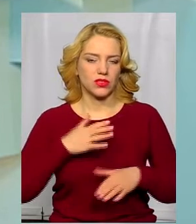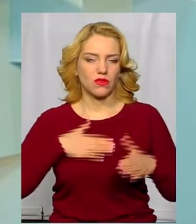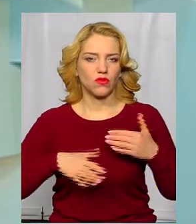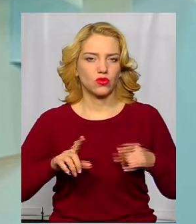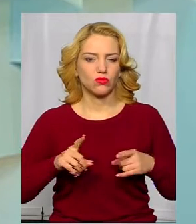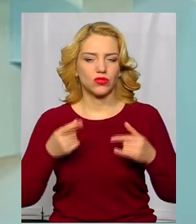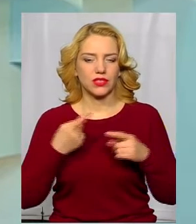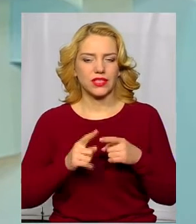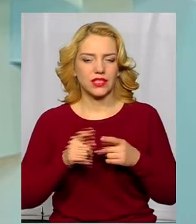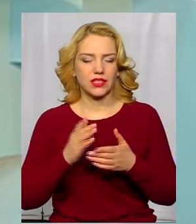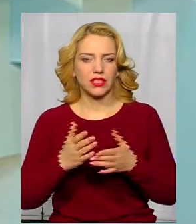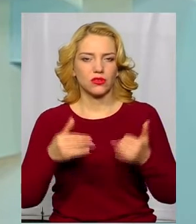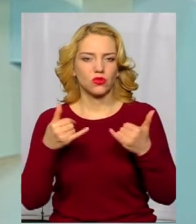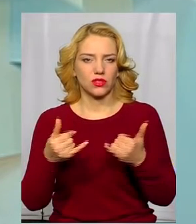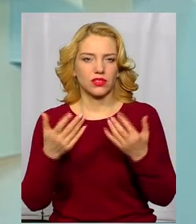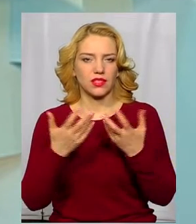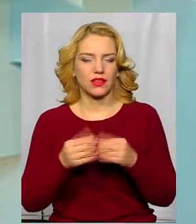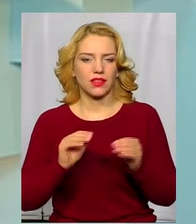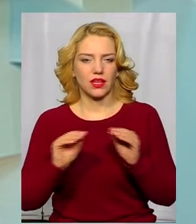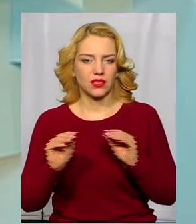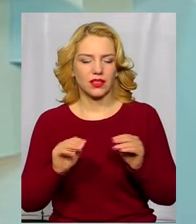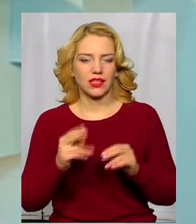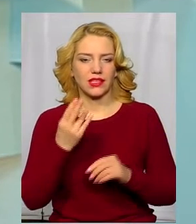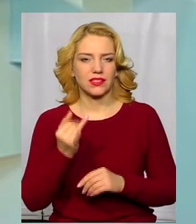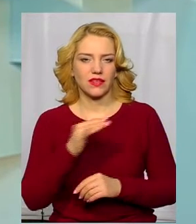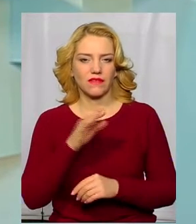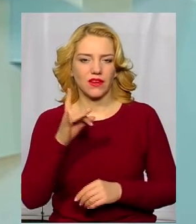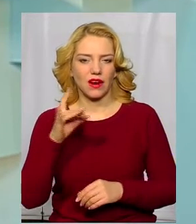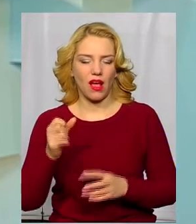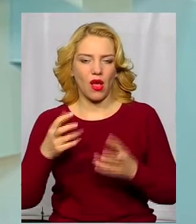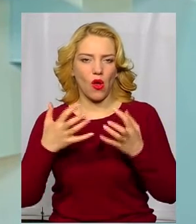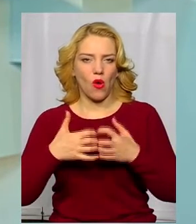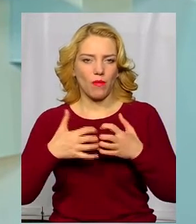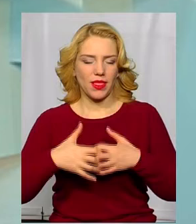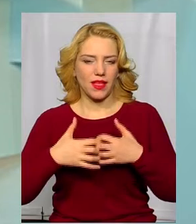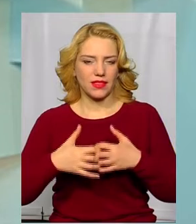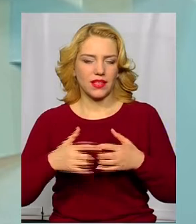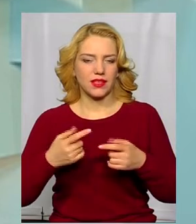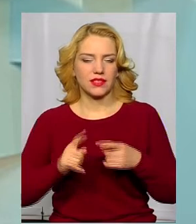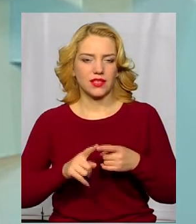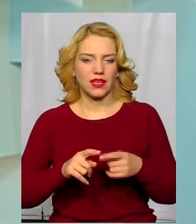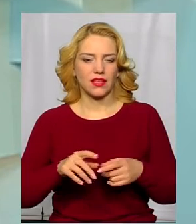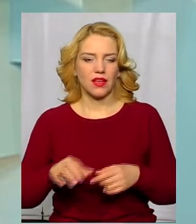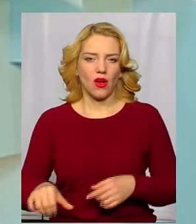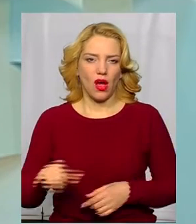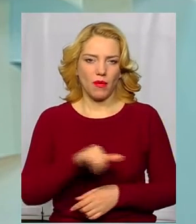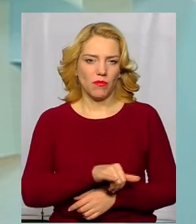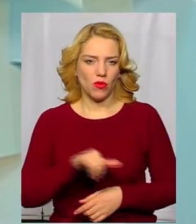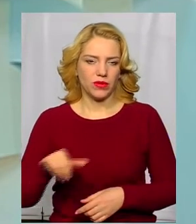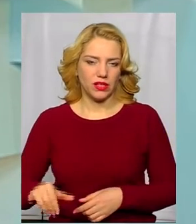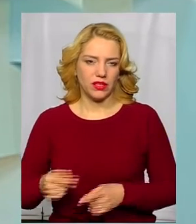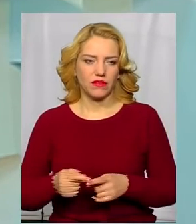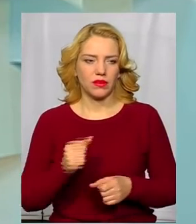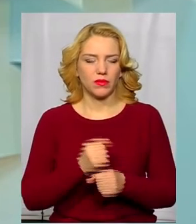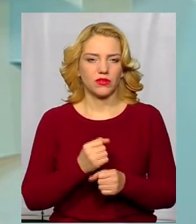що то є сучасна техніка, цифрове обладнання. Цей апарат мобільний, він працює також